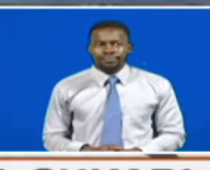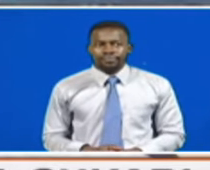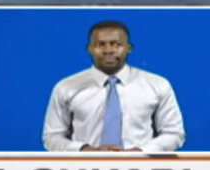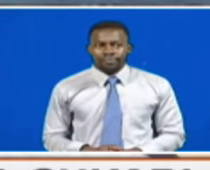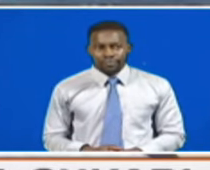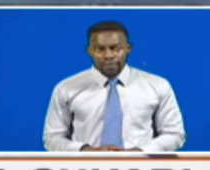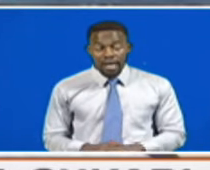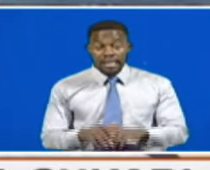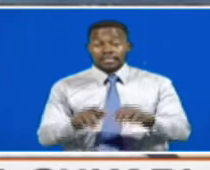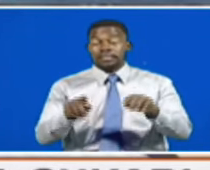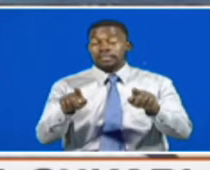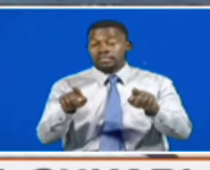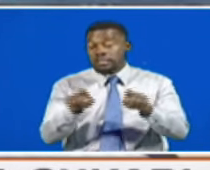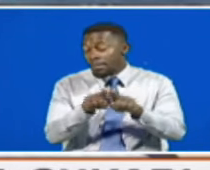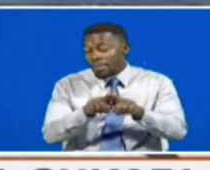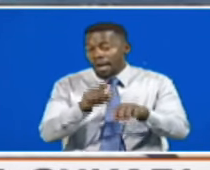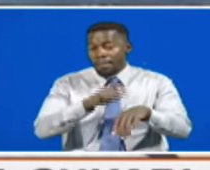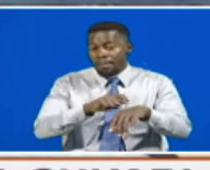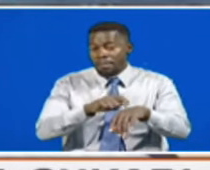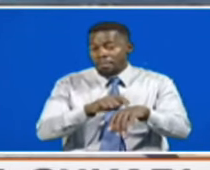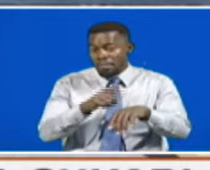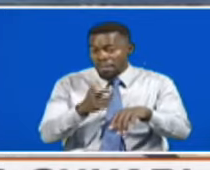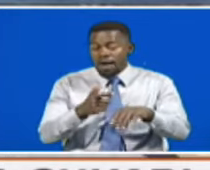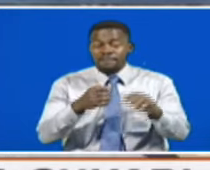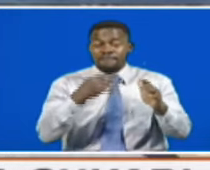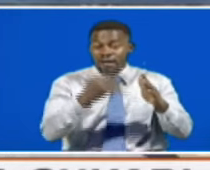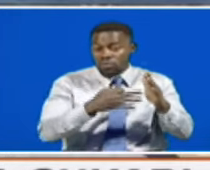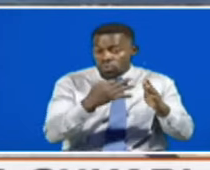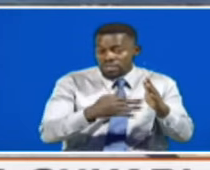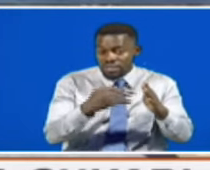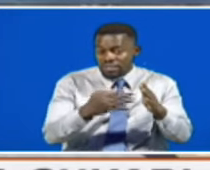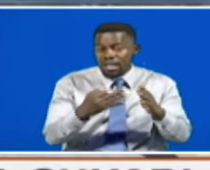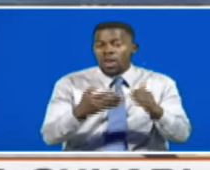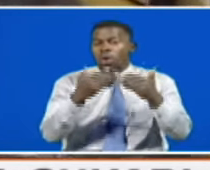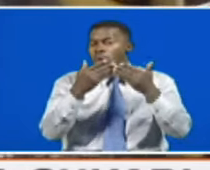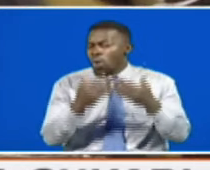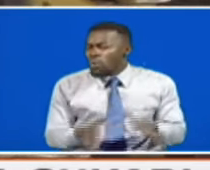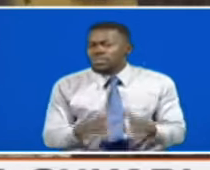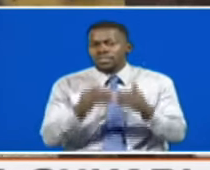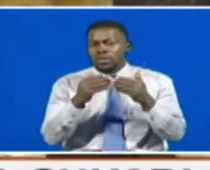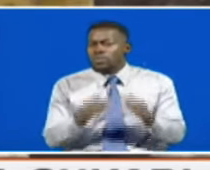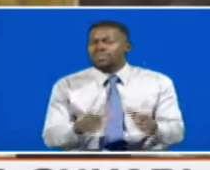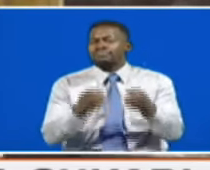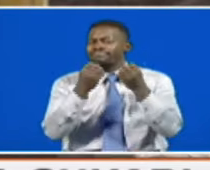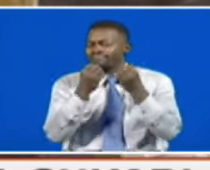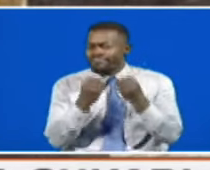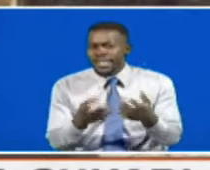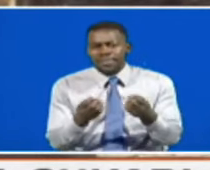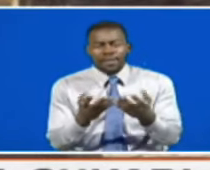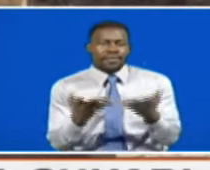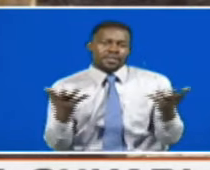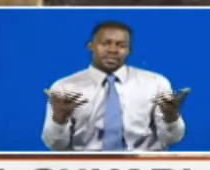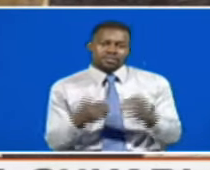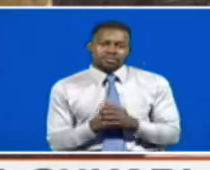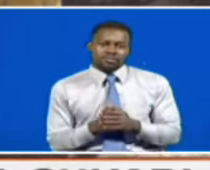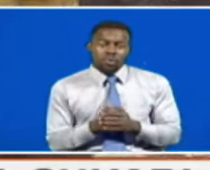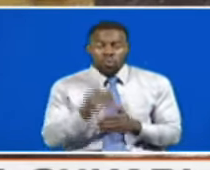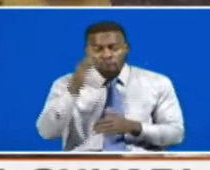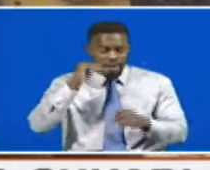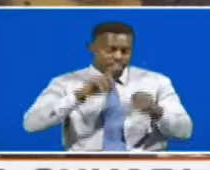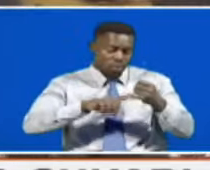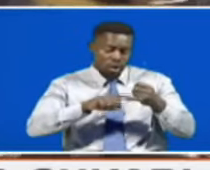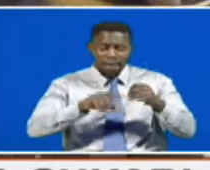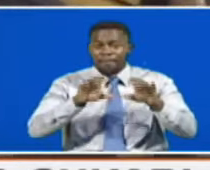then inapata kwamba factories ambao watakuwa wamesiaga miwa watakosa kupata market